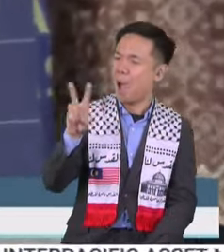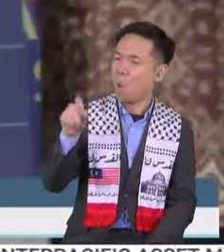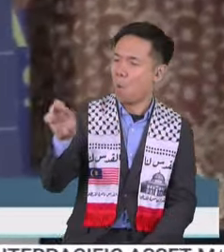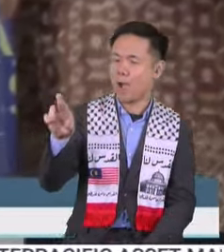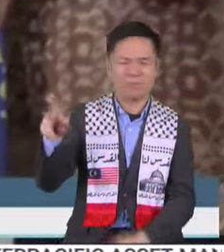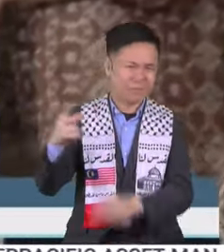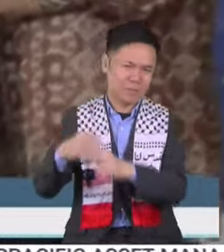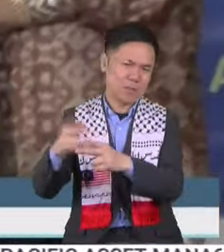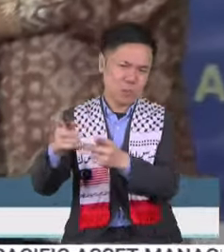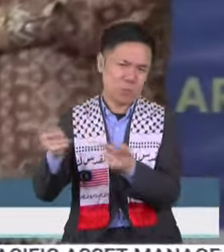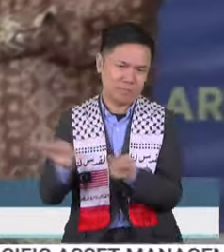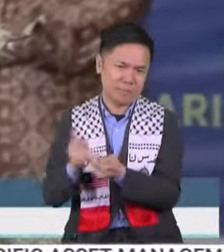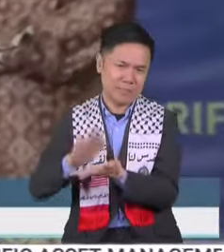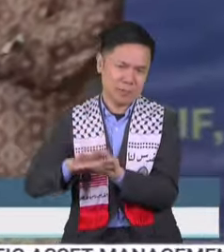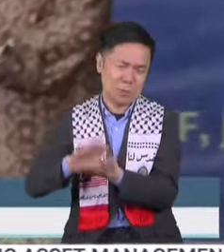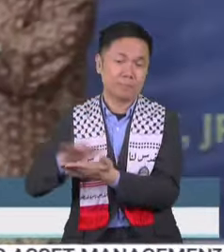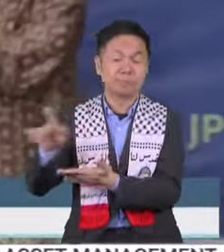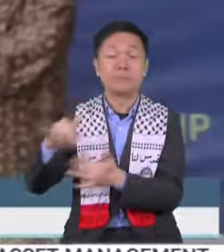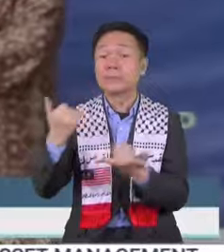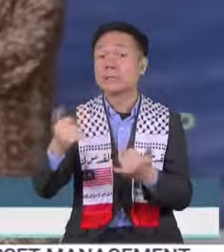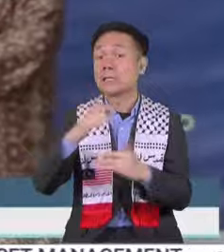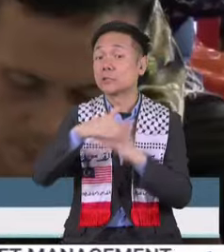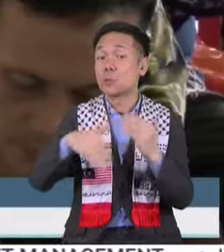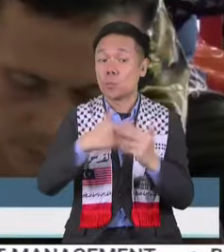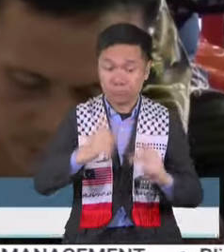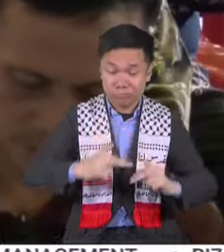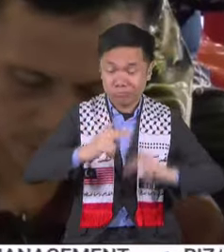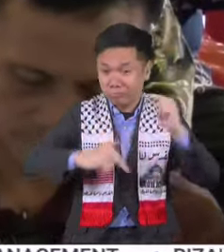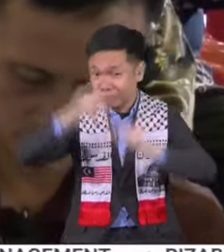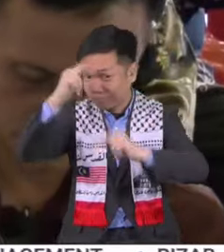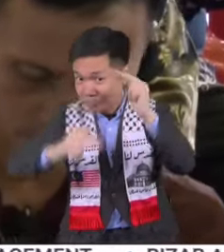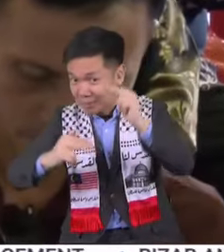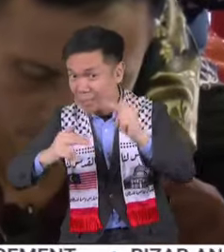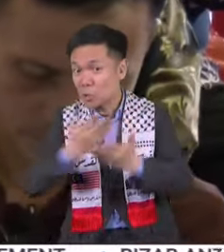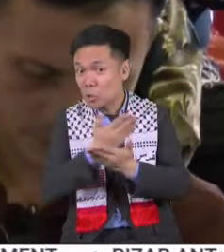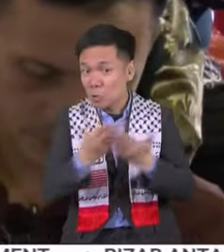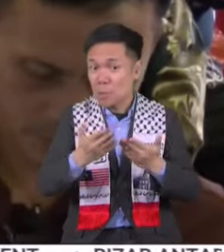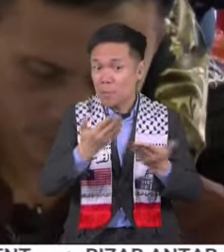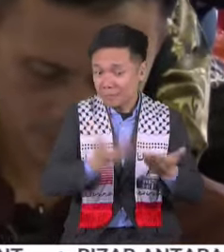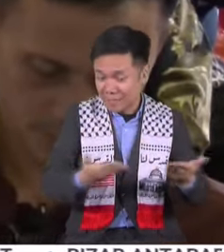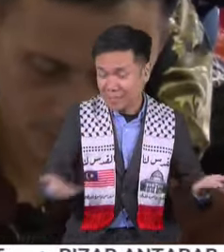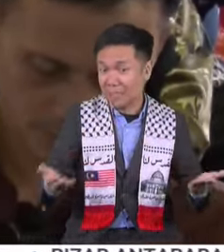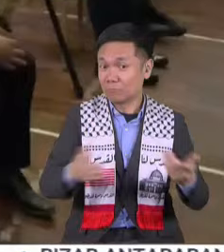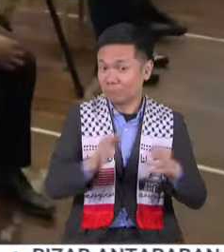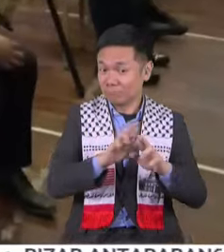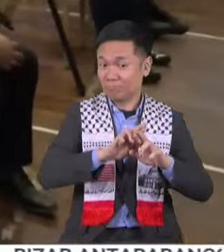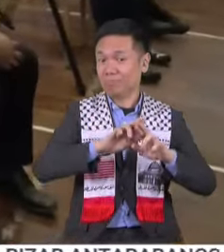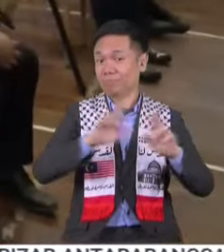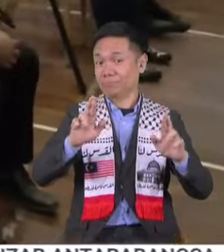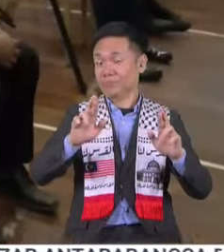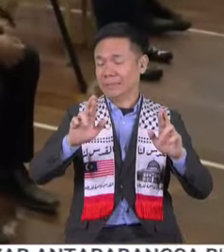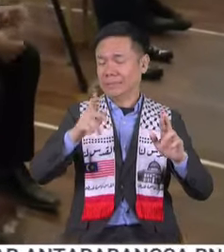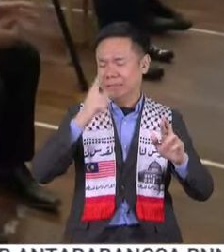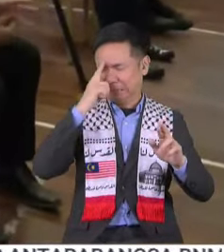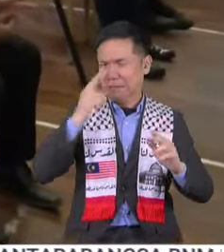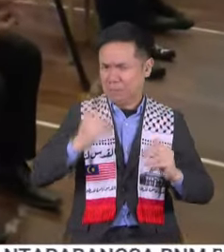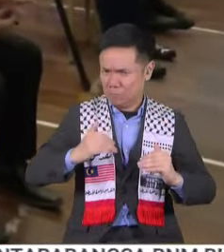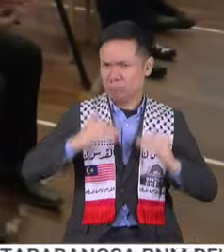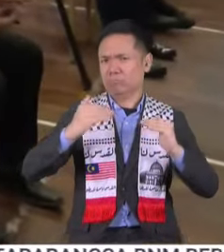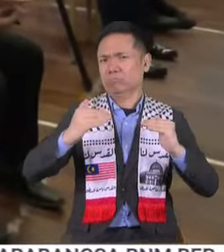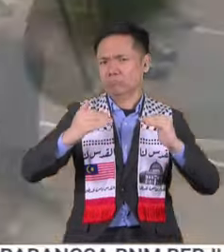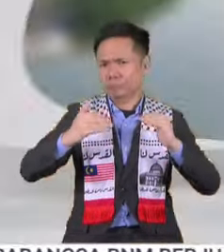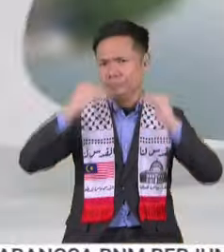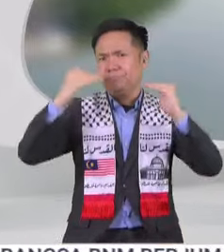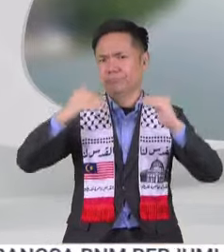negeri akan terus komited memastikan kemudahan prasarana dan kemudahan pendidikan lain yang diperlukan akan terus dipertingkat.